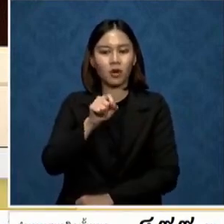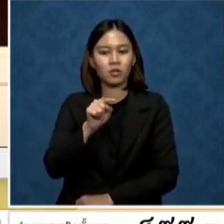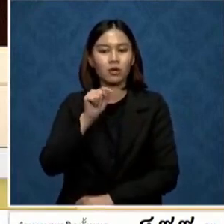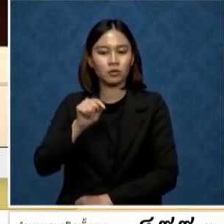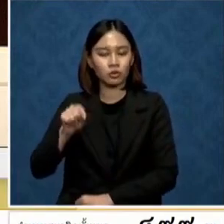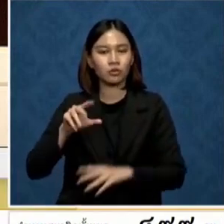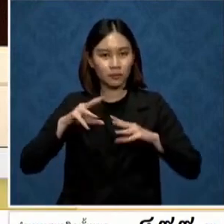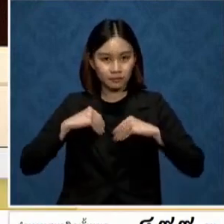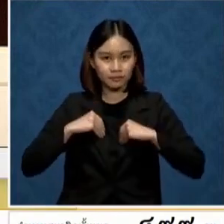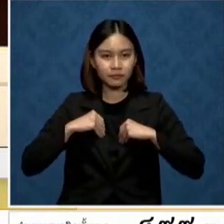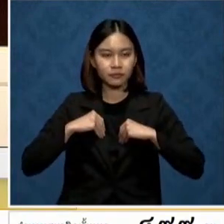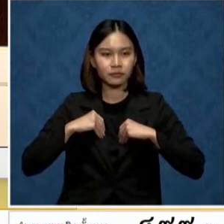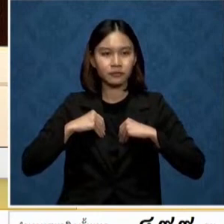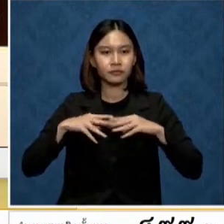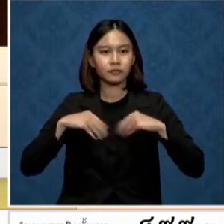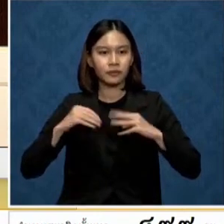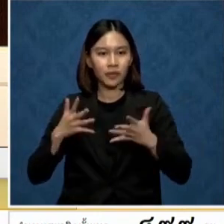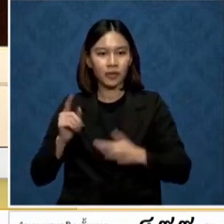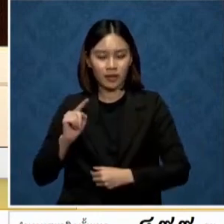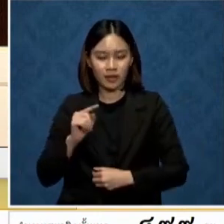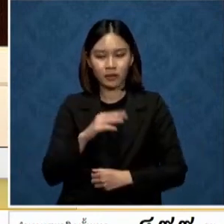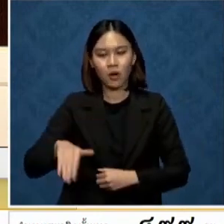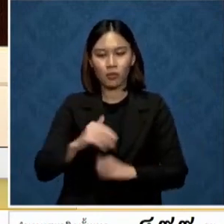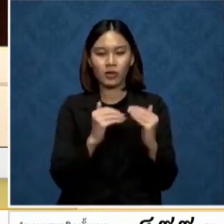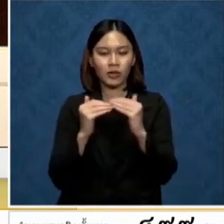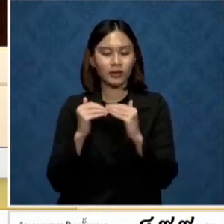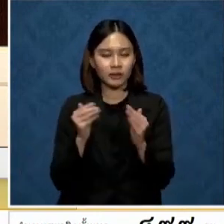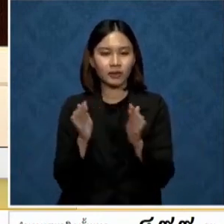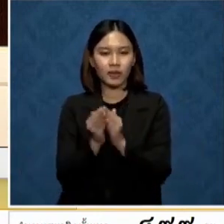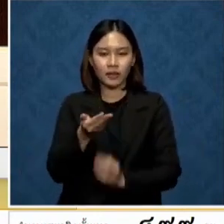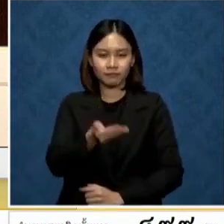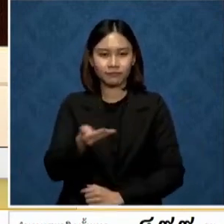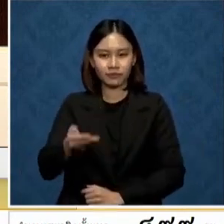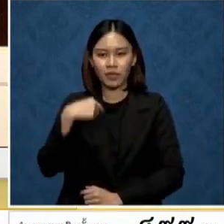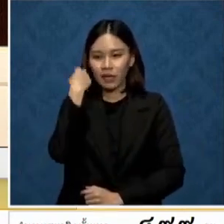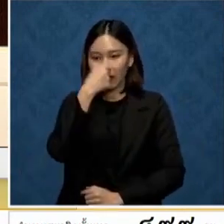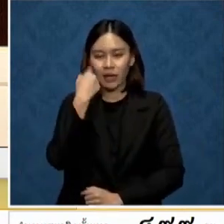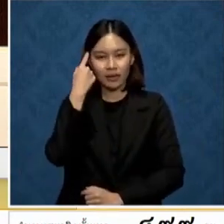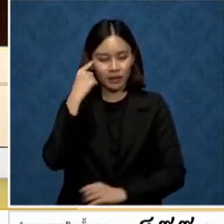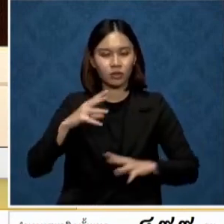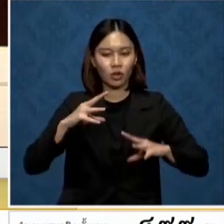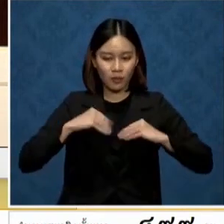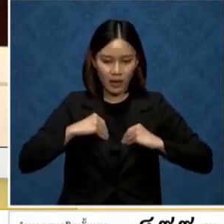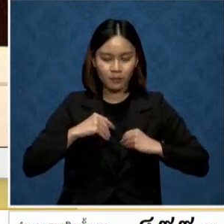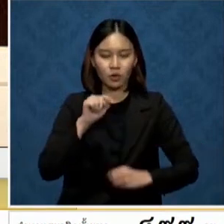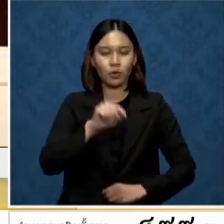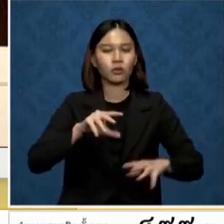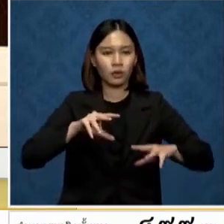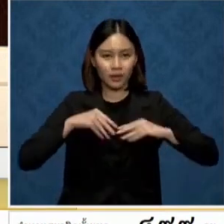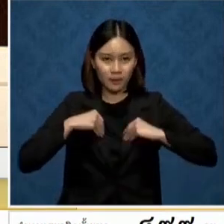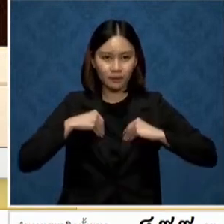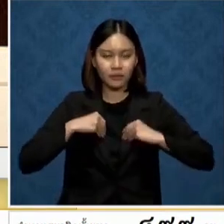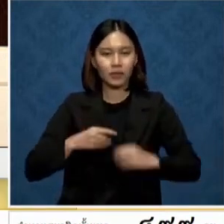หรือไม่ครับขอเชิญท่านสมาชิกใช้สิทธิ์ออกเสียงลงคะแนนครับผู้ใดเห็นควรรับหลักการโปรดกดปุ่มเห็น